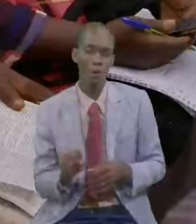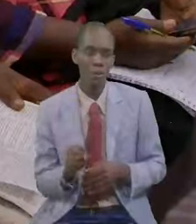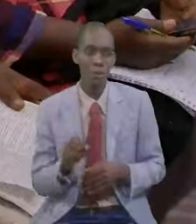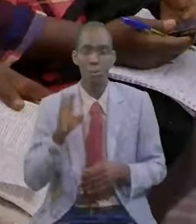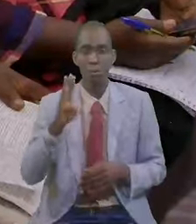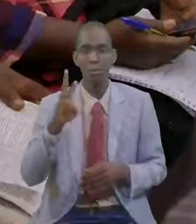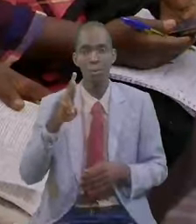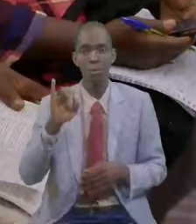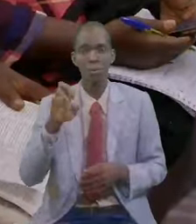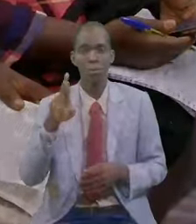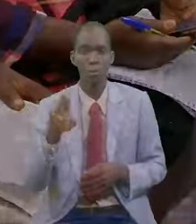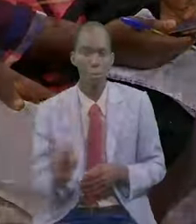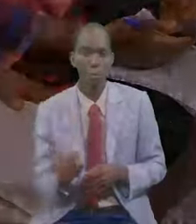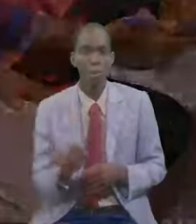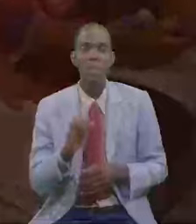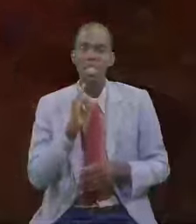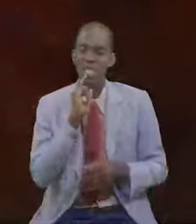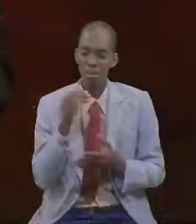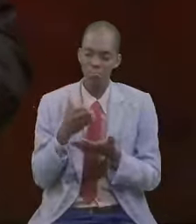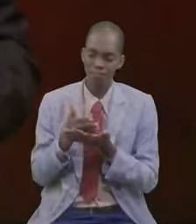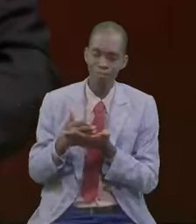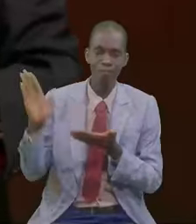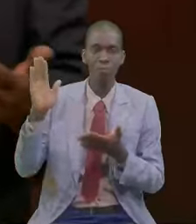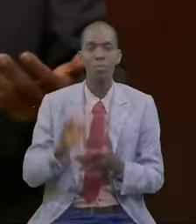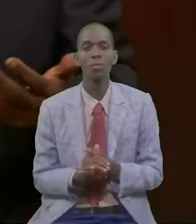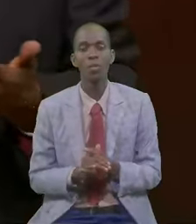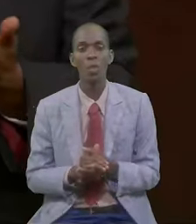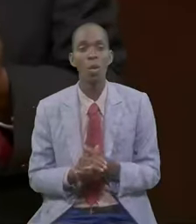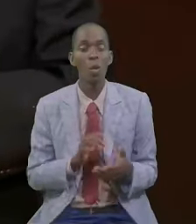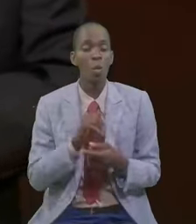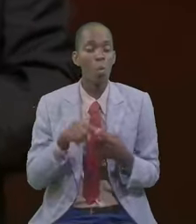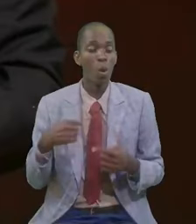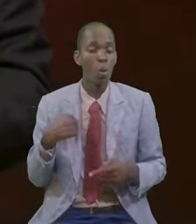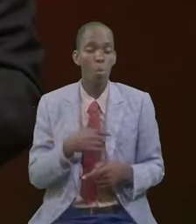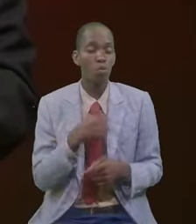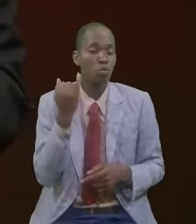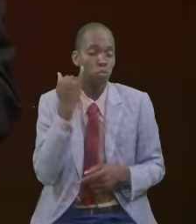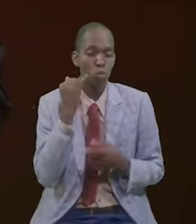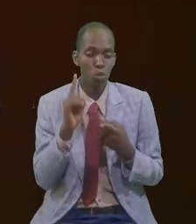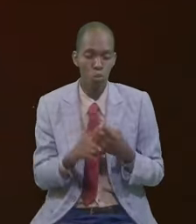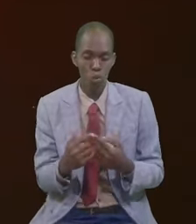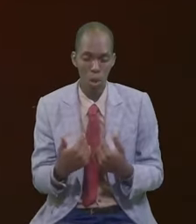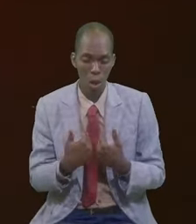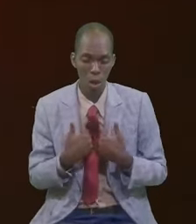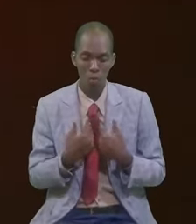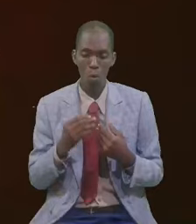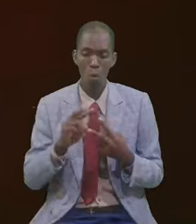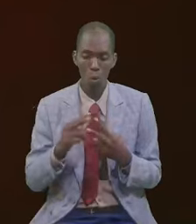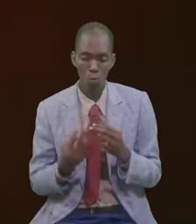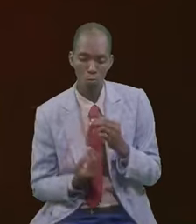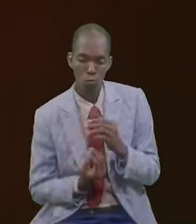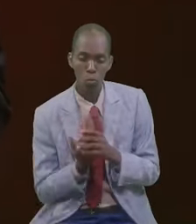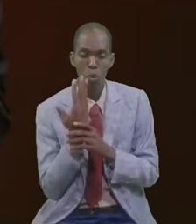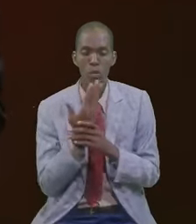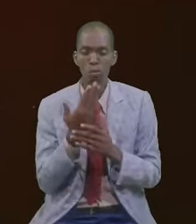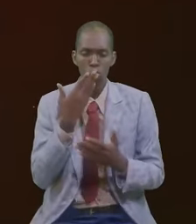Mais si elle produit des épines et des chardons, elle est réprouvée. » Lorsque nous devons porter de